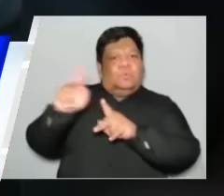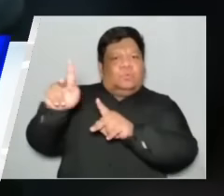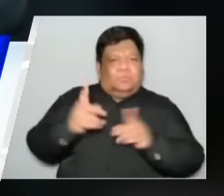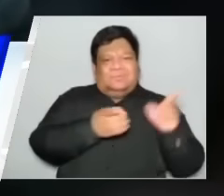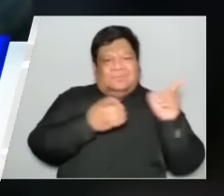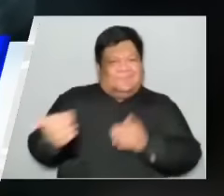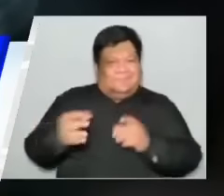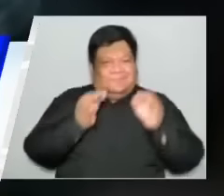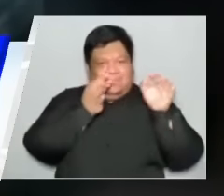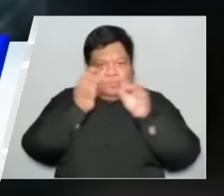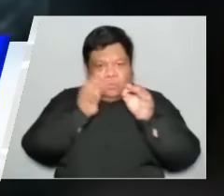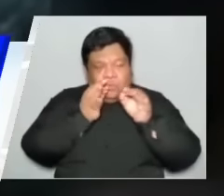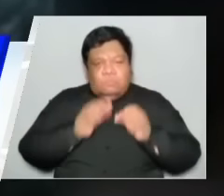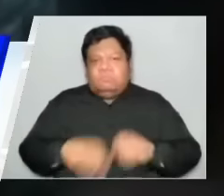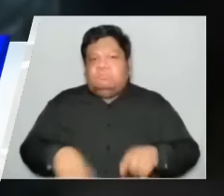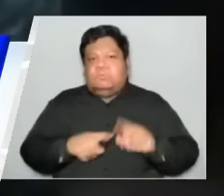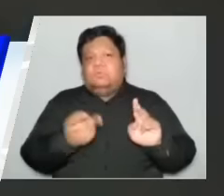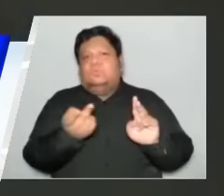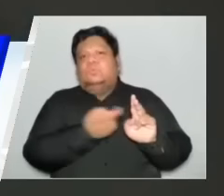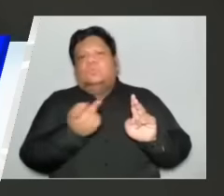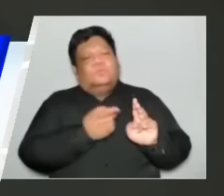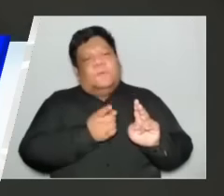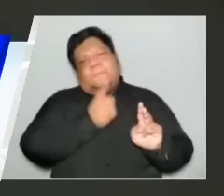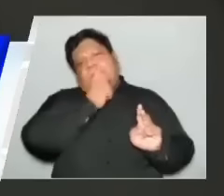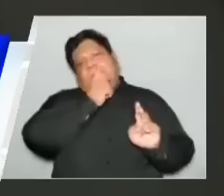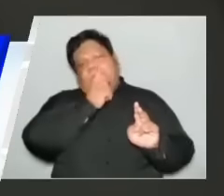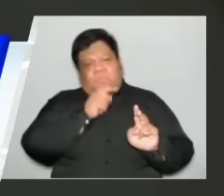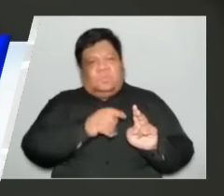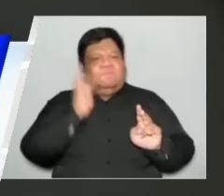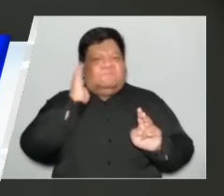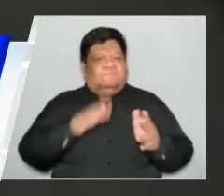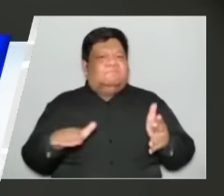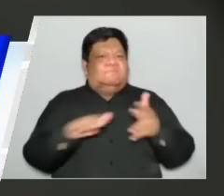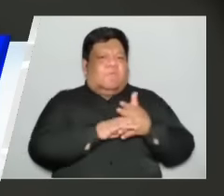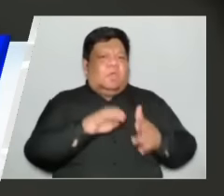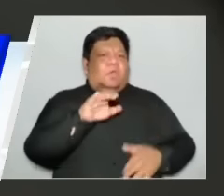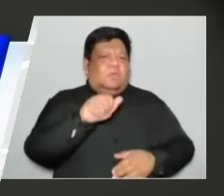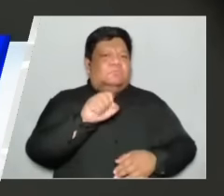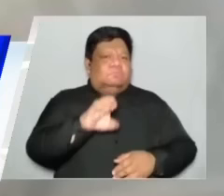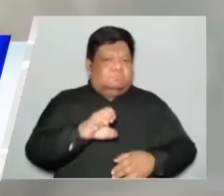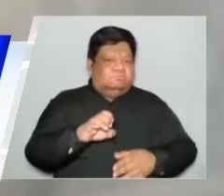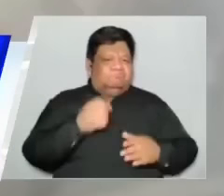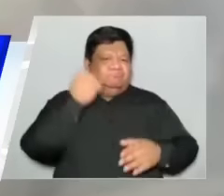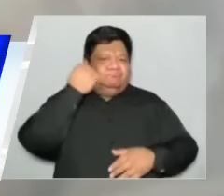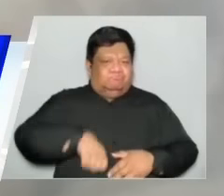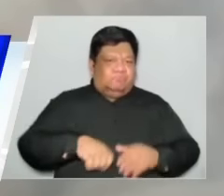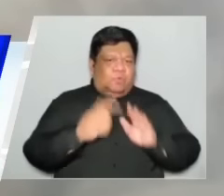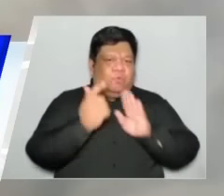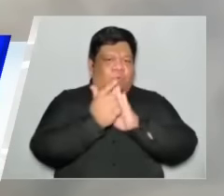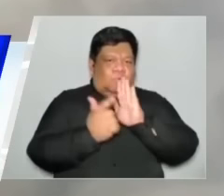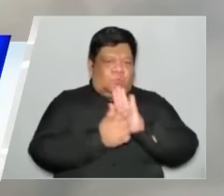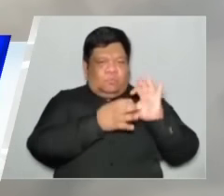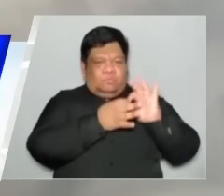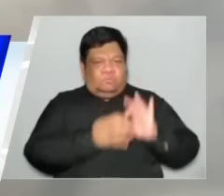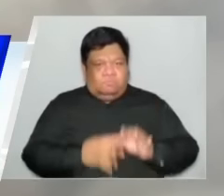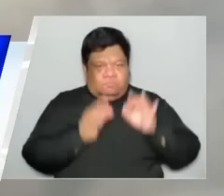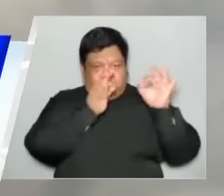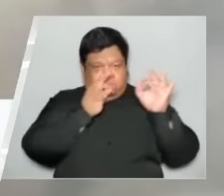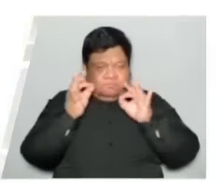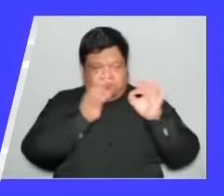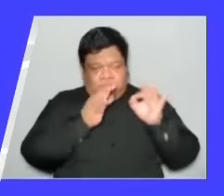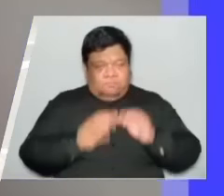ng pahayag ang 2 sospek na mahaharap sa reklamong paglabag sa Republic Act 9165 o Dangerous Drugs Act of